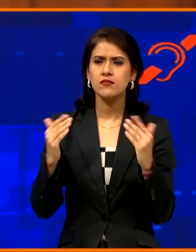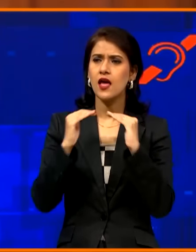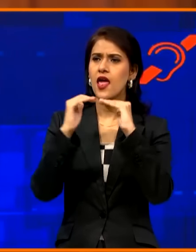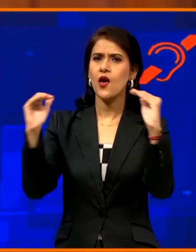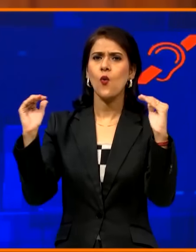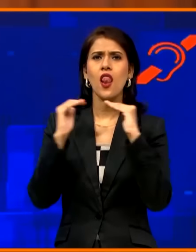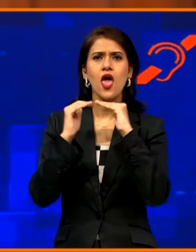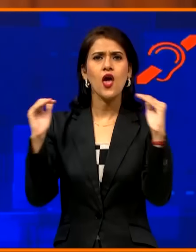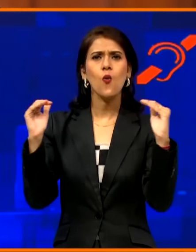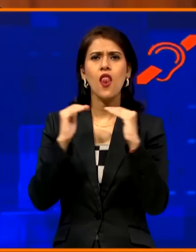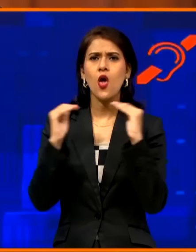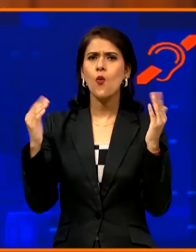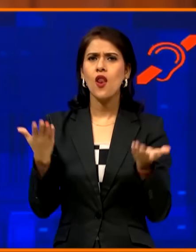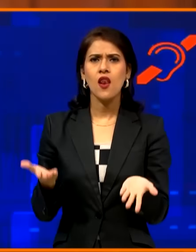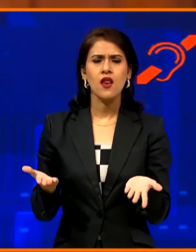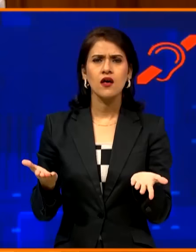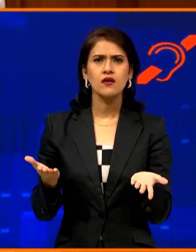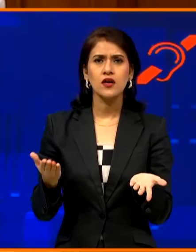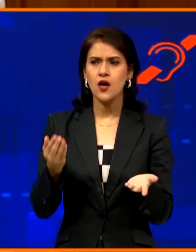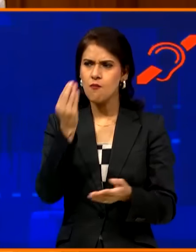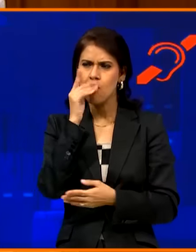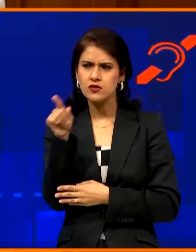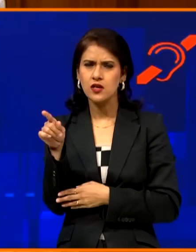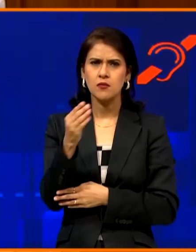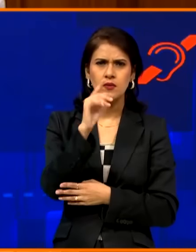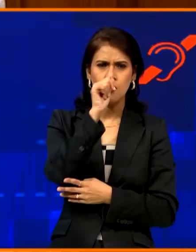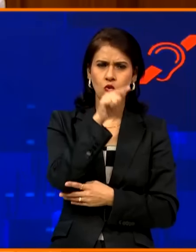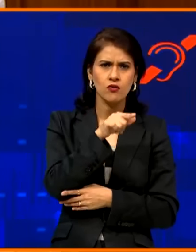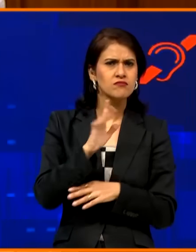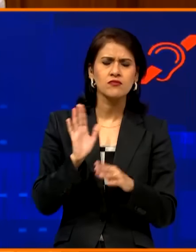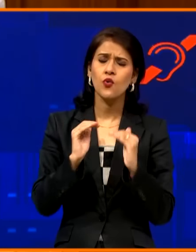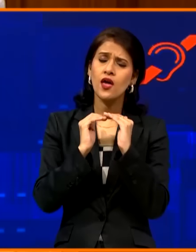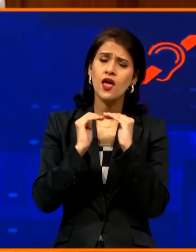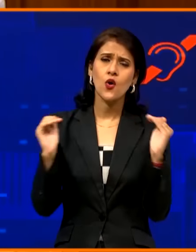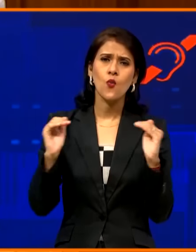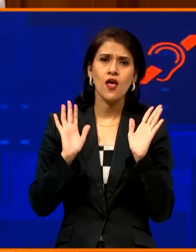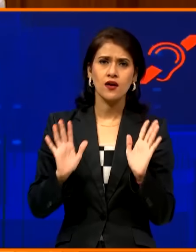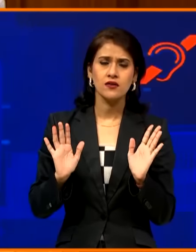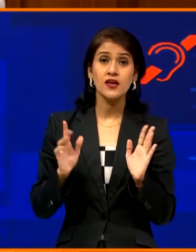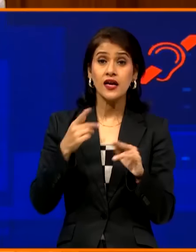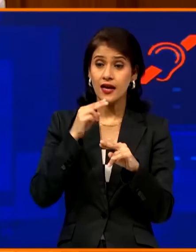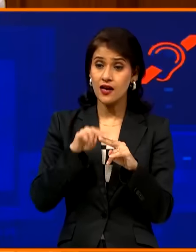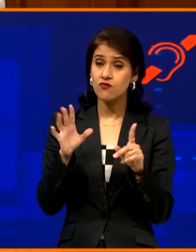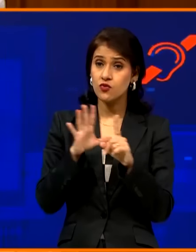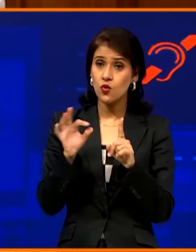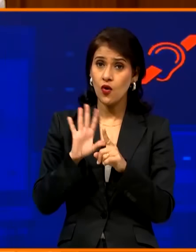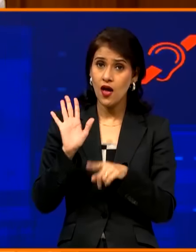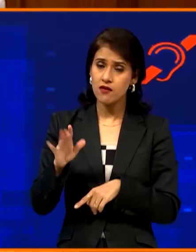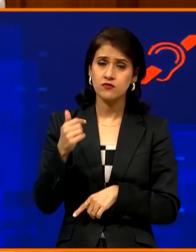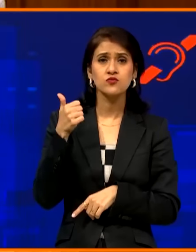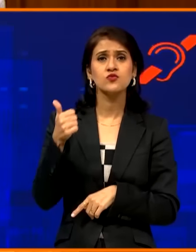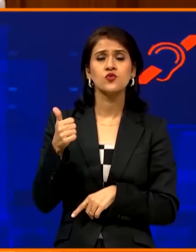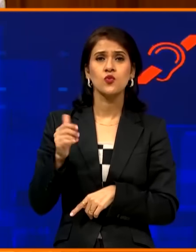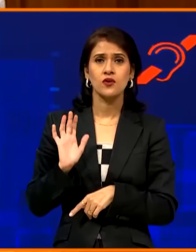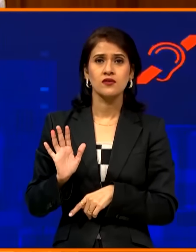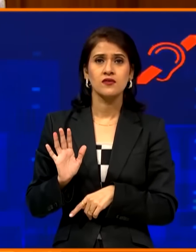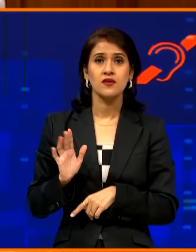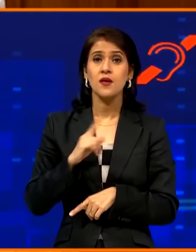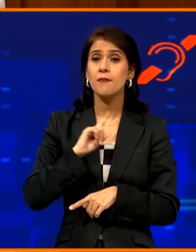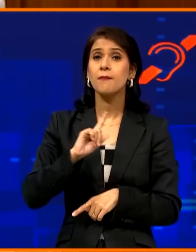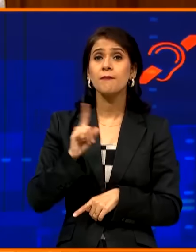नहीं किया जाता हिंदू हो मुसलमान हो सबको अच्छी बात है अगर ऐसा हो रहा है बहुत अच्छी बात है लेकिन इंसाफ